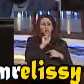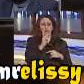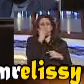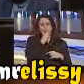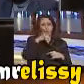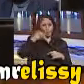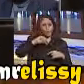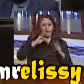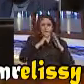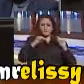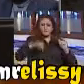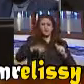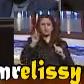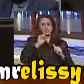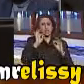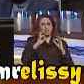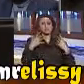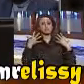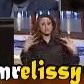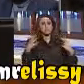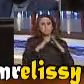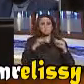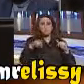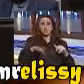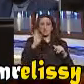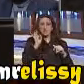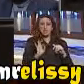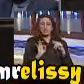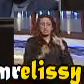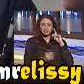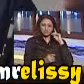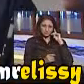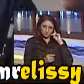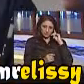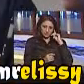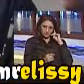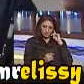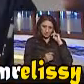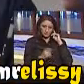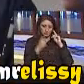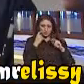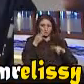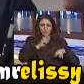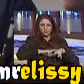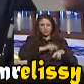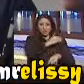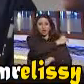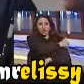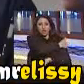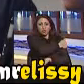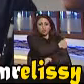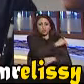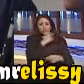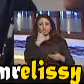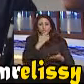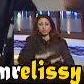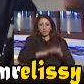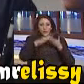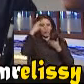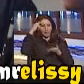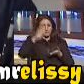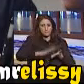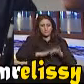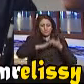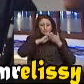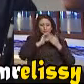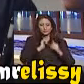من فضلك خليك معي دكتور أحمد، معنا على التليفون أيضا الدكتور أستاذ أحمد دراج عضو جبهة الإنقاذ. أستاذ أحمد إيه رأيك في